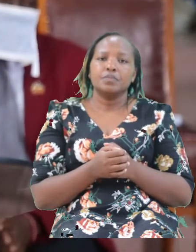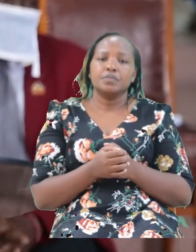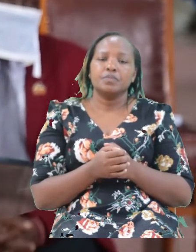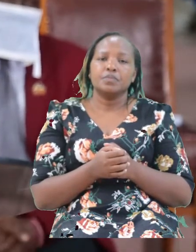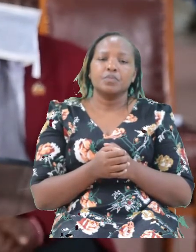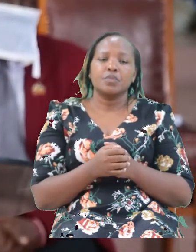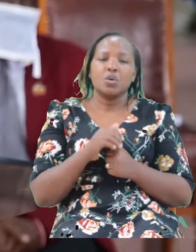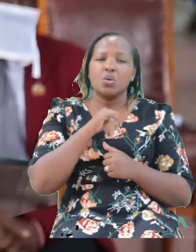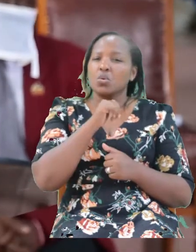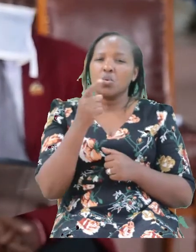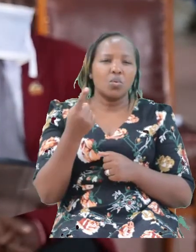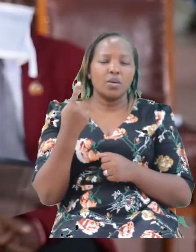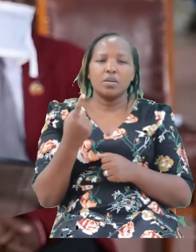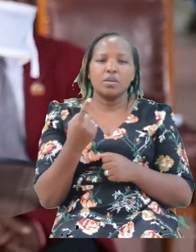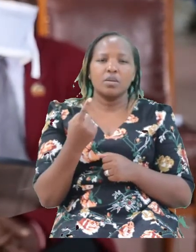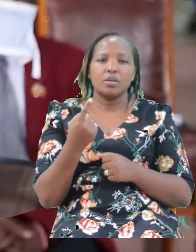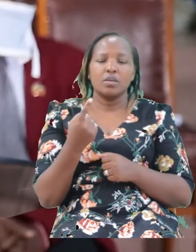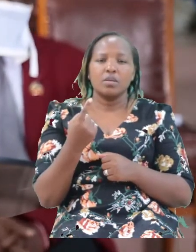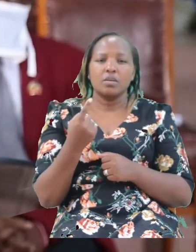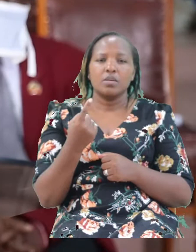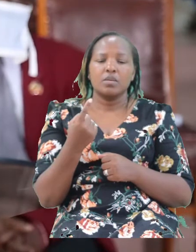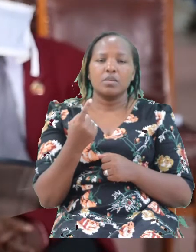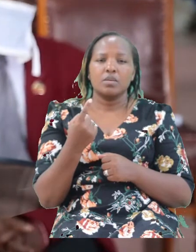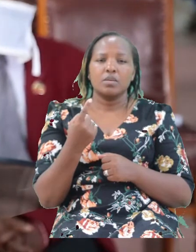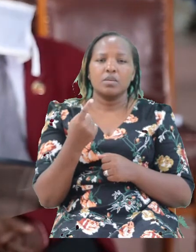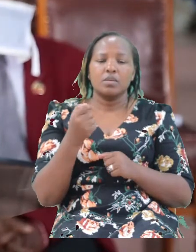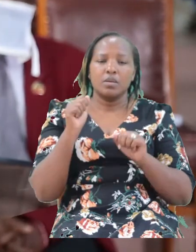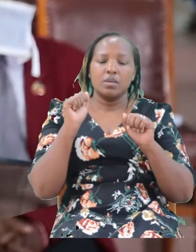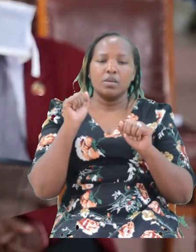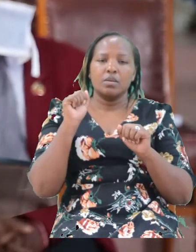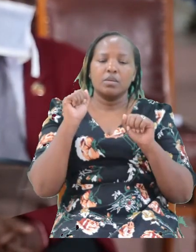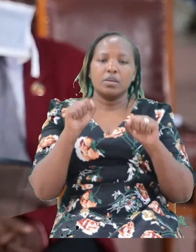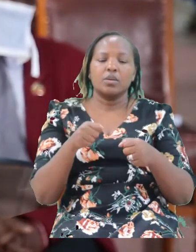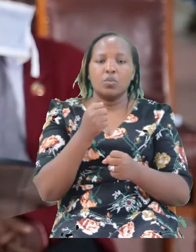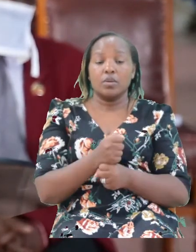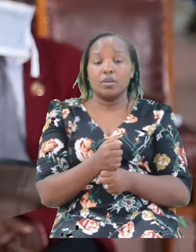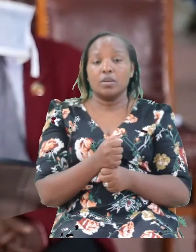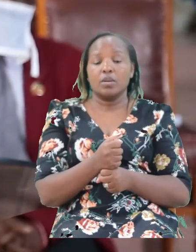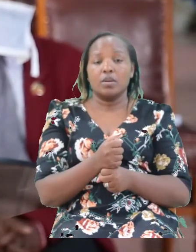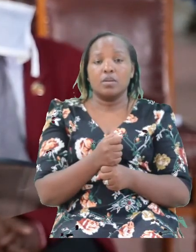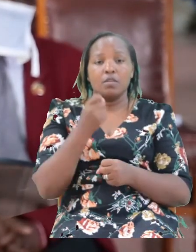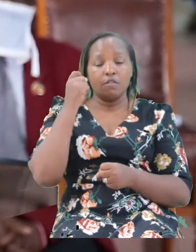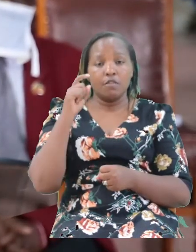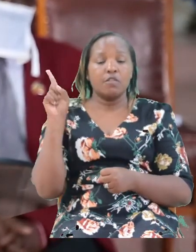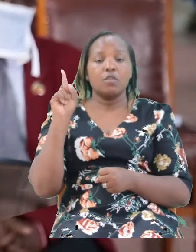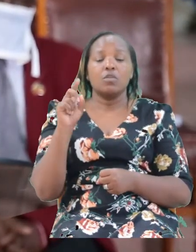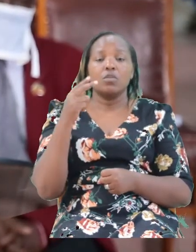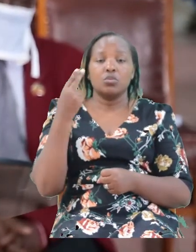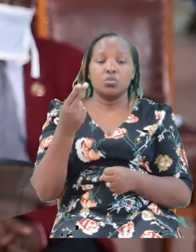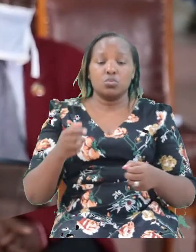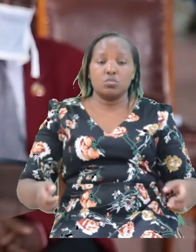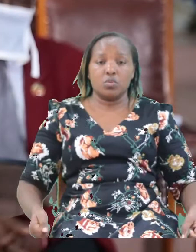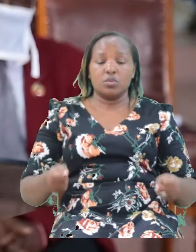Hakuna yeyote anaweza kuwa anafanyia wawili wakubwa